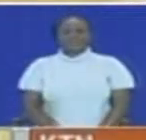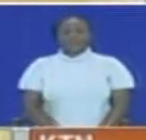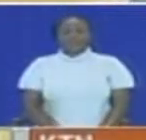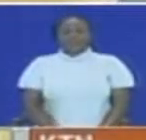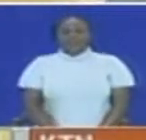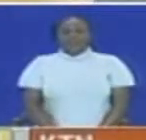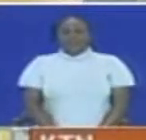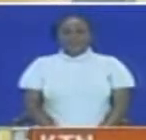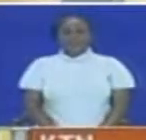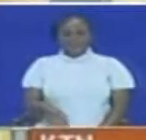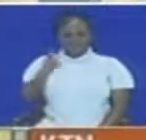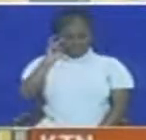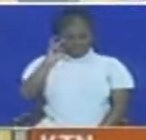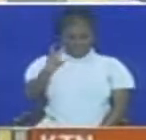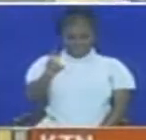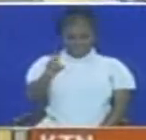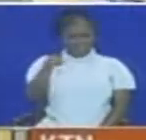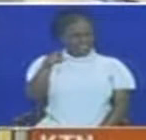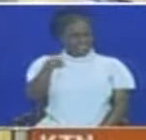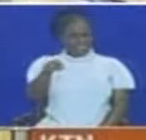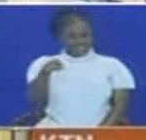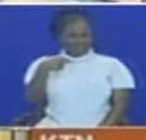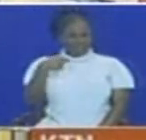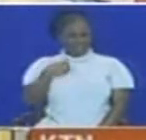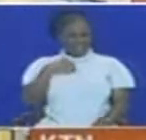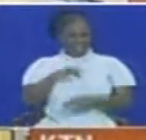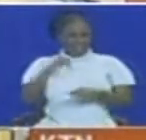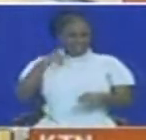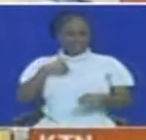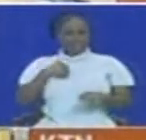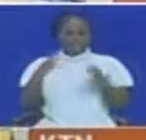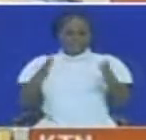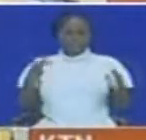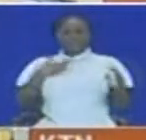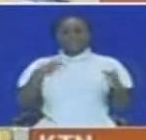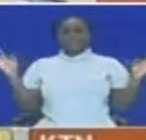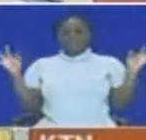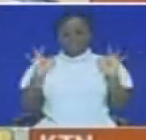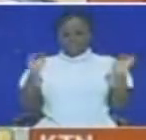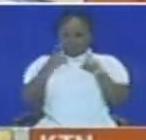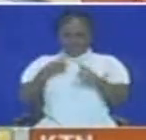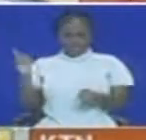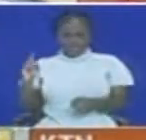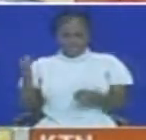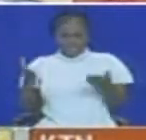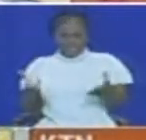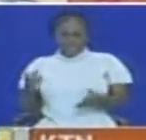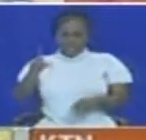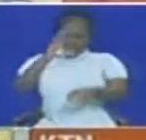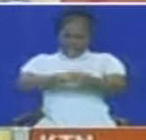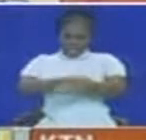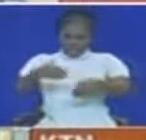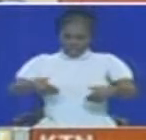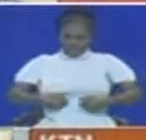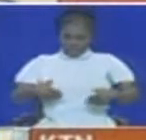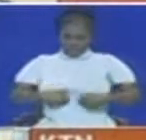Naam, mtazamaji, taarifa hiyo hata mimi pia imenishangaza kutoka hapa hapa jijini Nairobi yanayowapata vijana